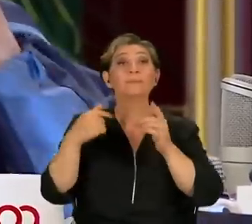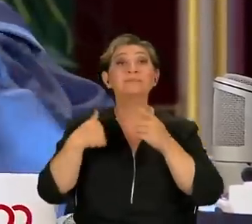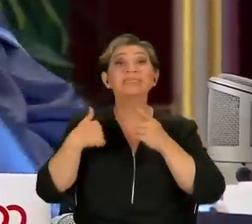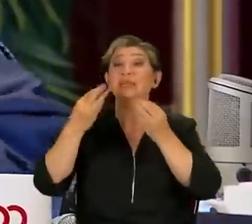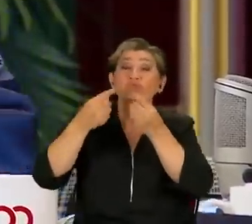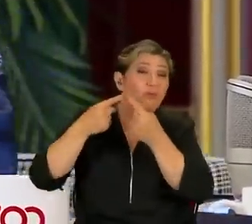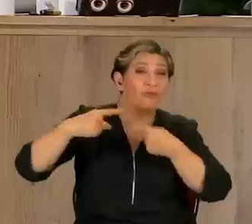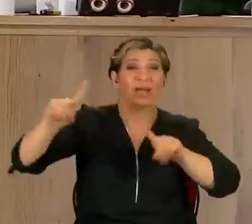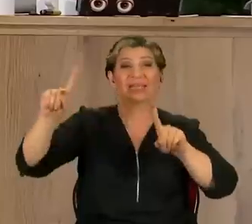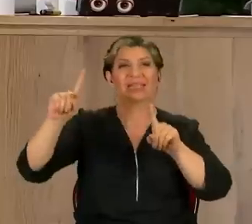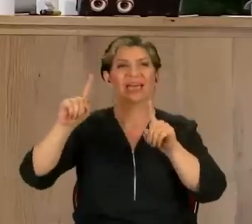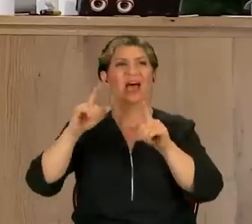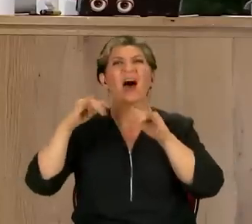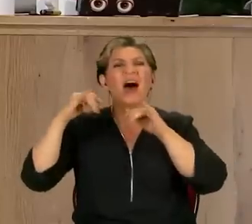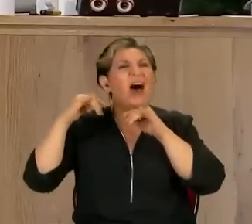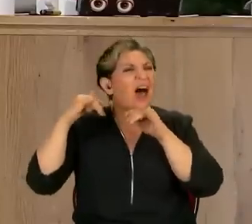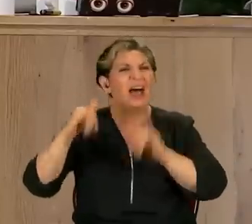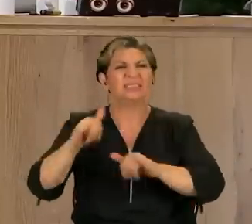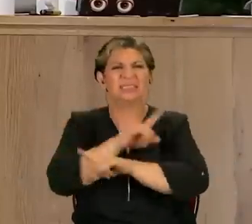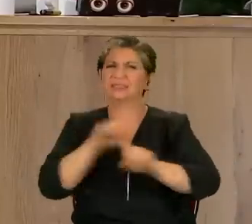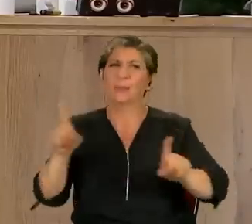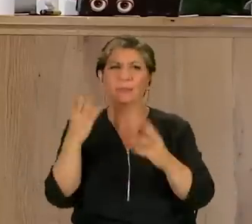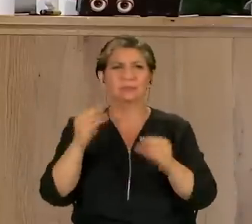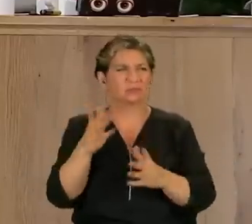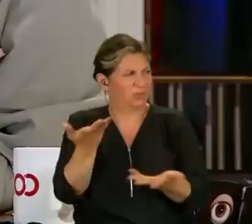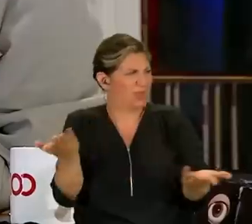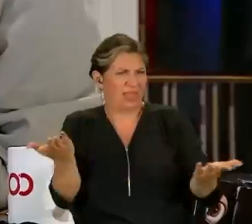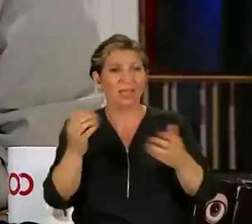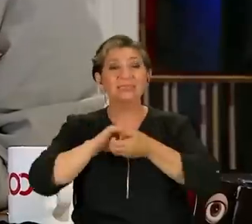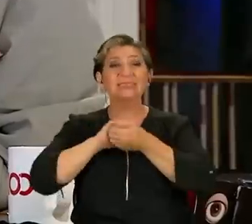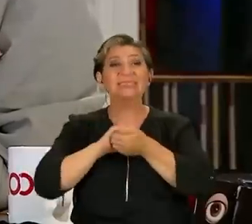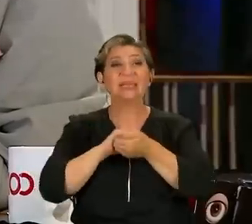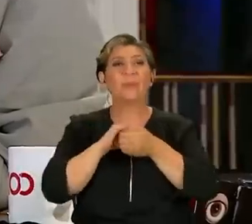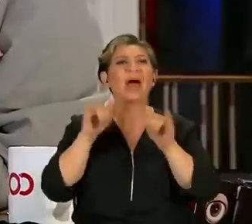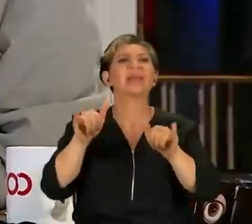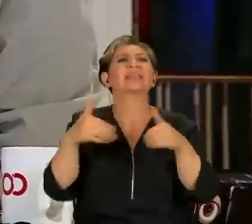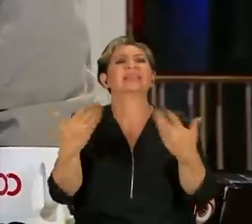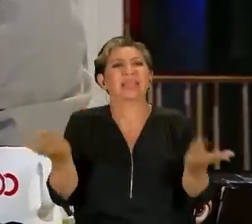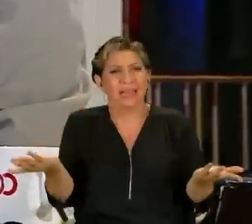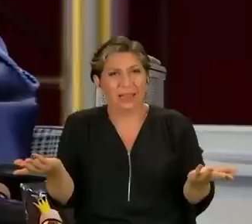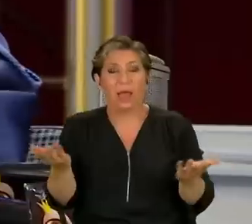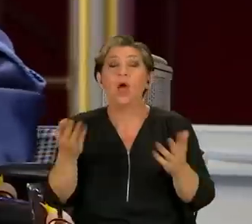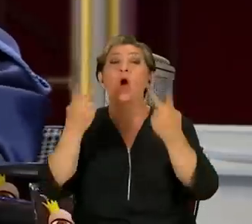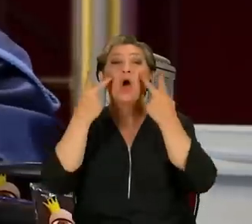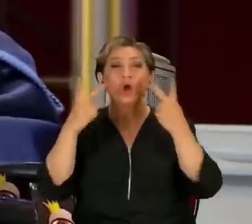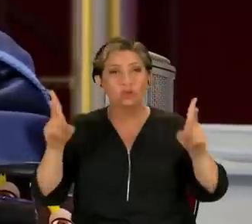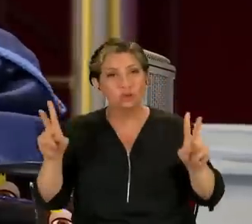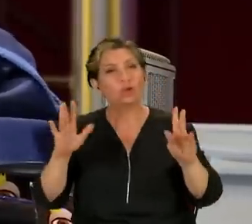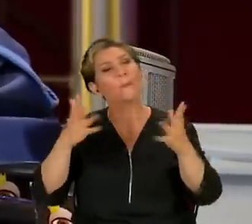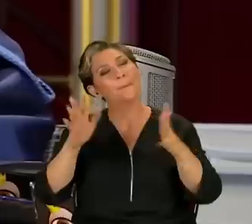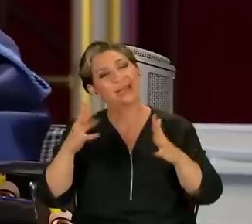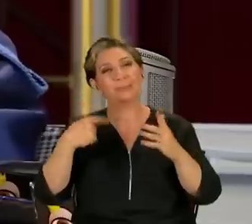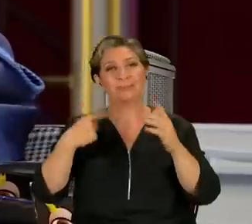bizden asla aynı değil. Ya bu ne canım böyle? Samimiyet de aynı değil. Evet. Ha özgürlük